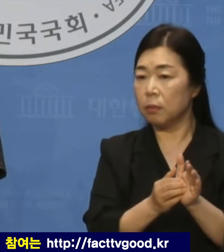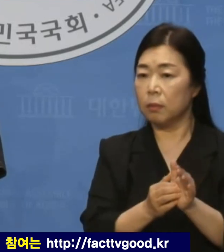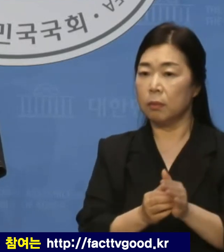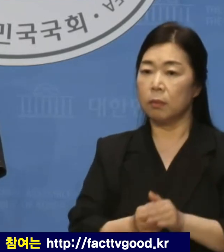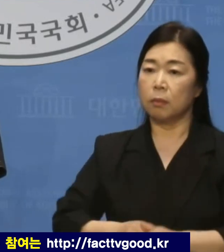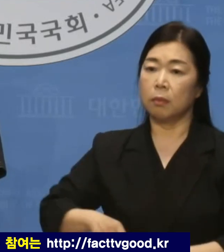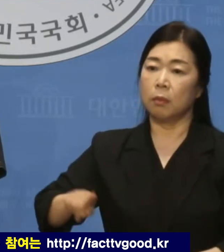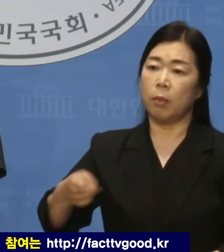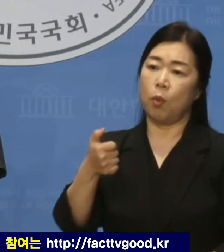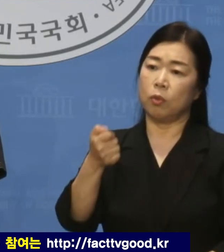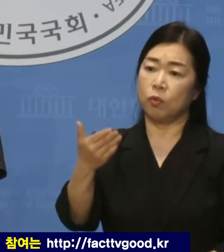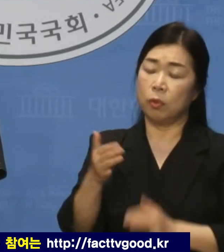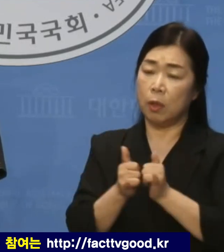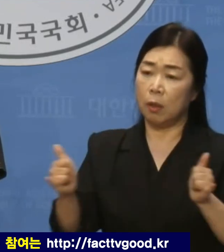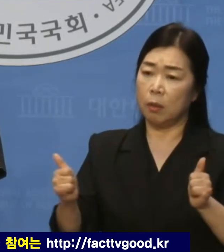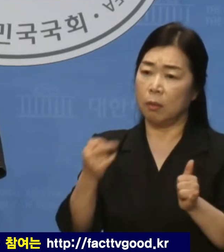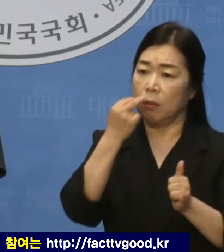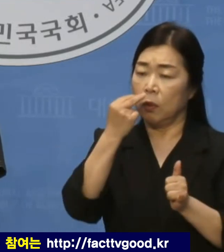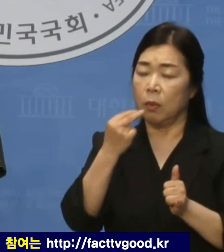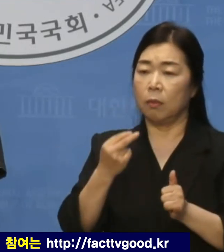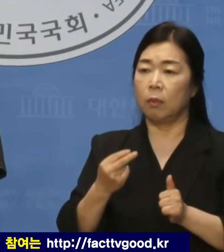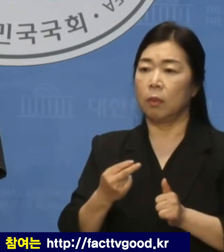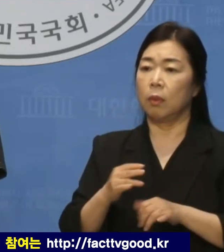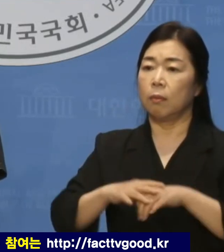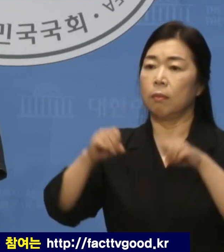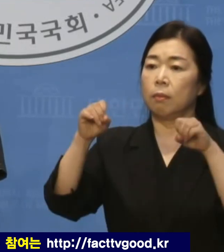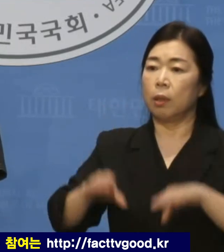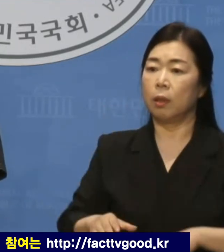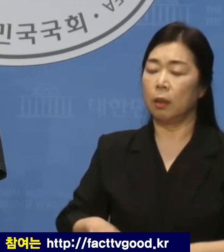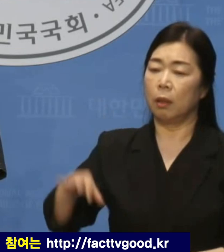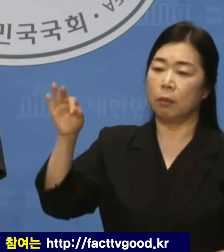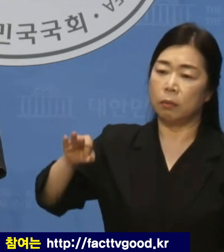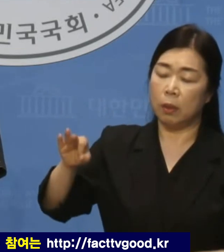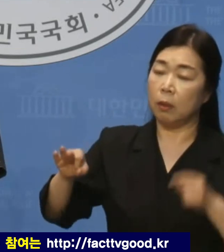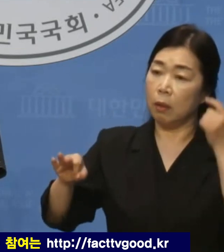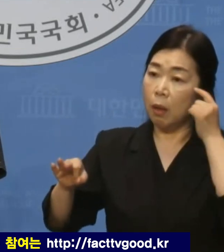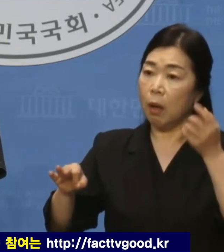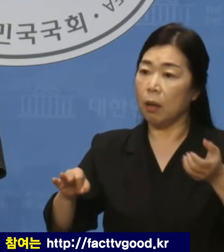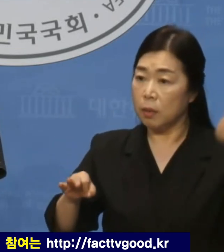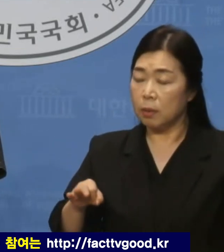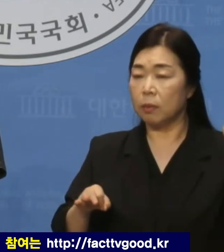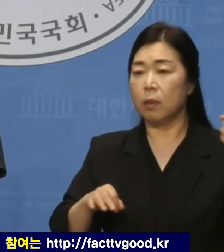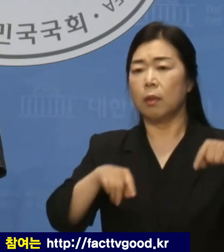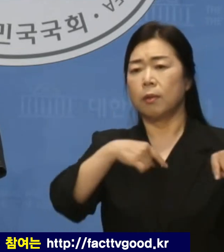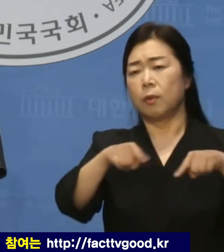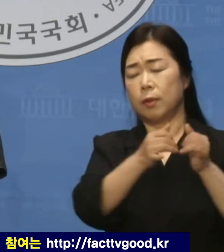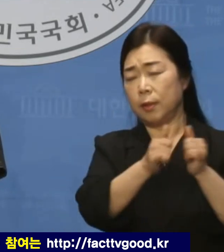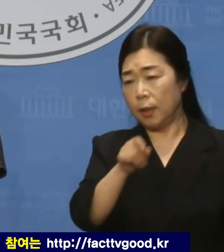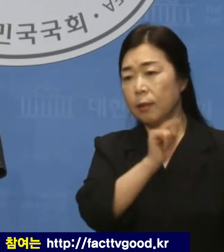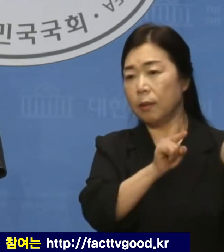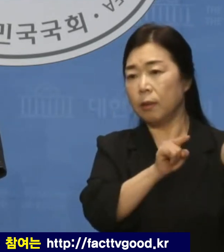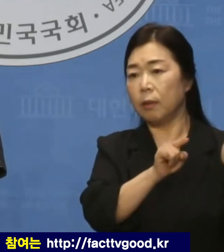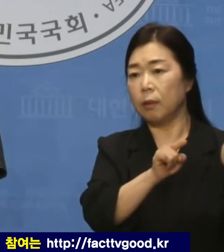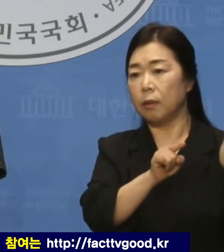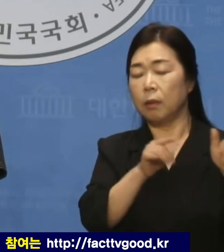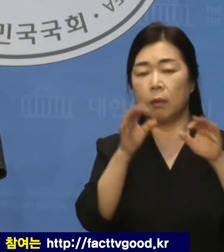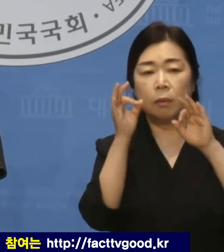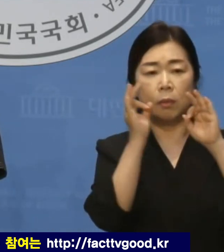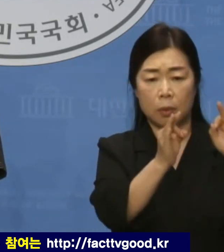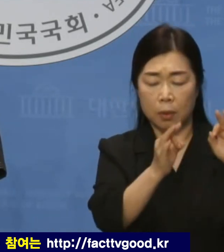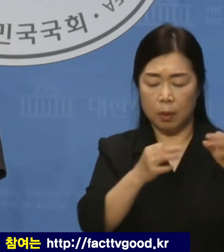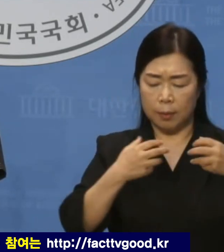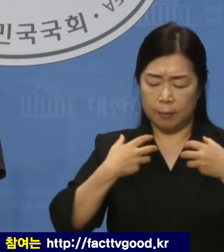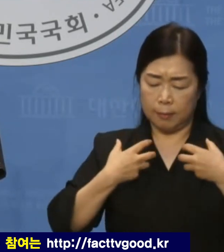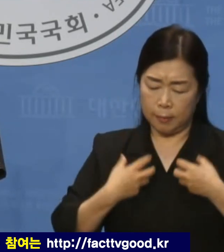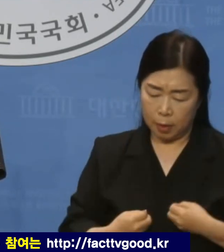159명의 목숨을 이렇듯 무심하게 대수롭지 않게 여기는 정치 권력의 절망과